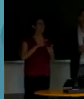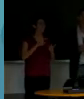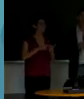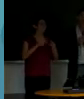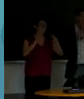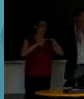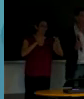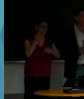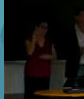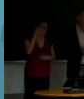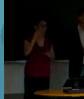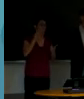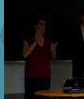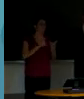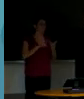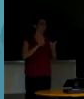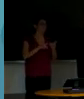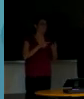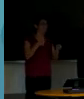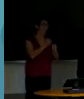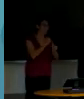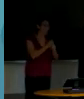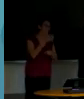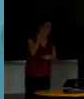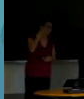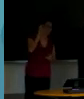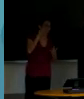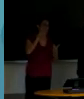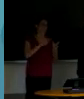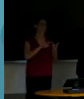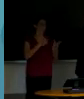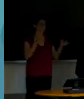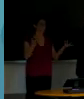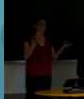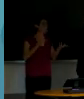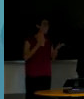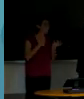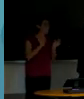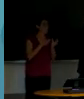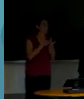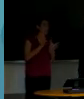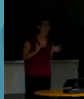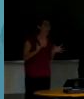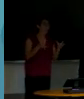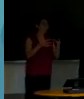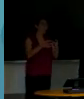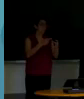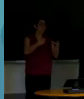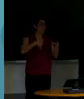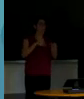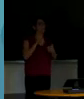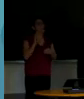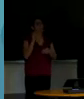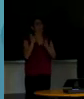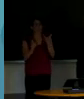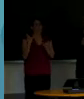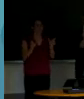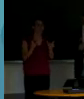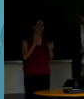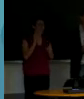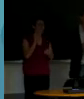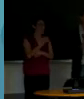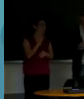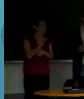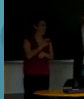della ricerca, l'eccellenza dei laboratori, una comunità di persone, di docenti, di personale